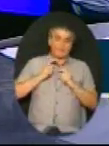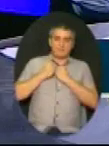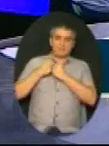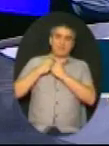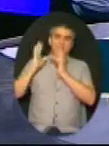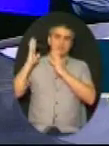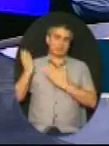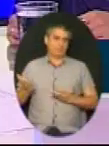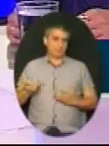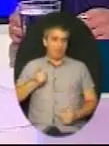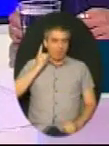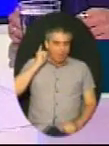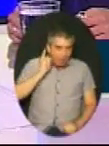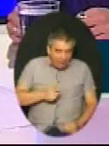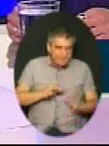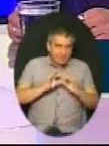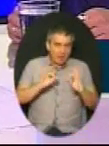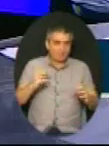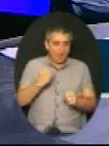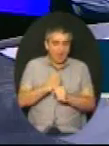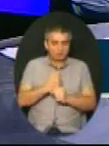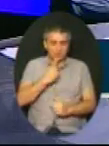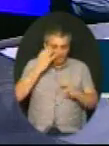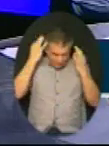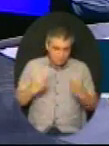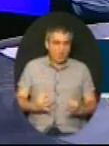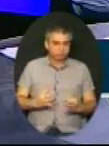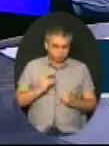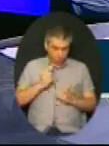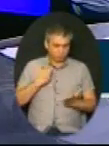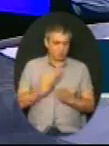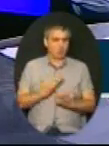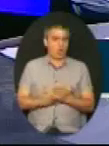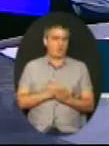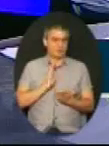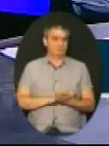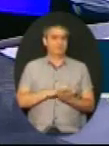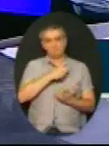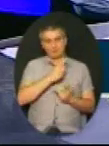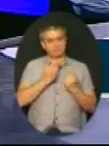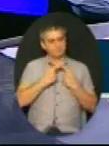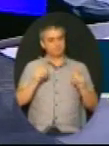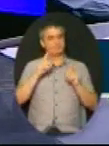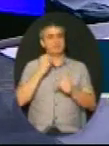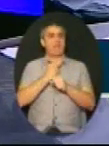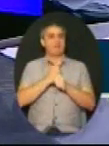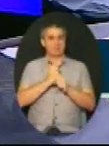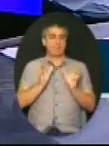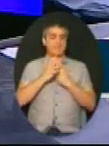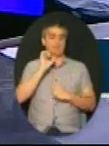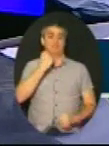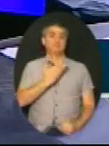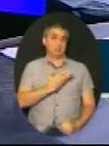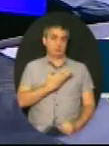מאתגרת יותר מדי. חייבים להתחיל לייצר אמירות שיש להן תוקף משל עצמן ושמבדלות את העבודה, את המחנה